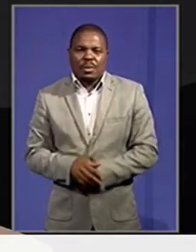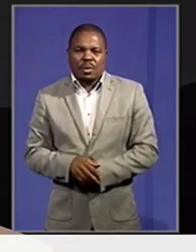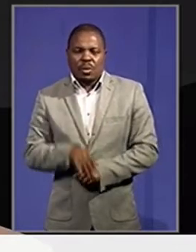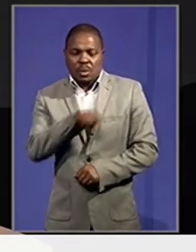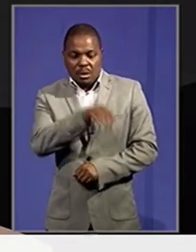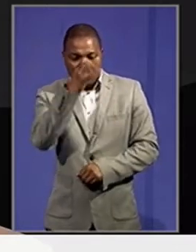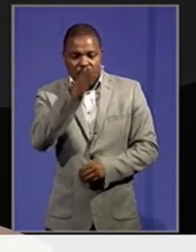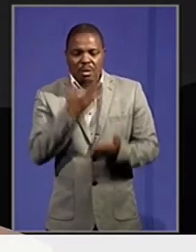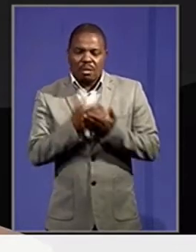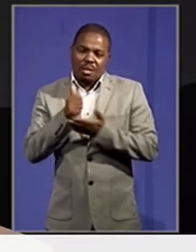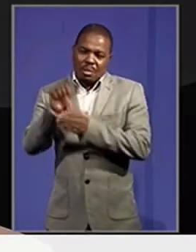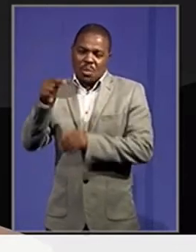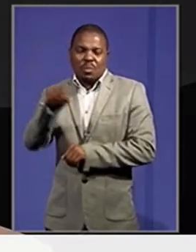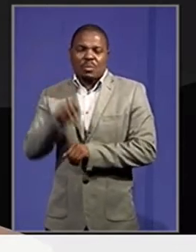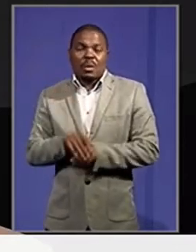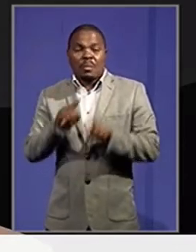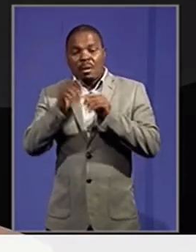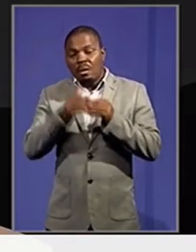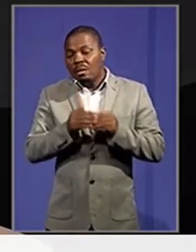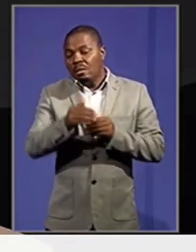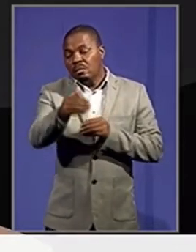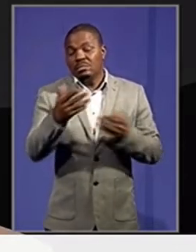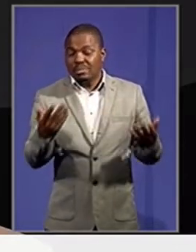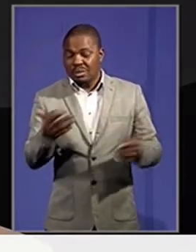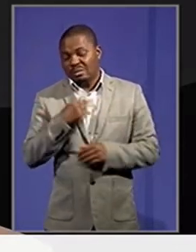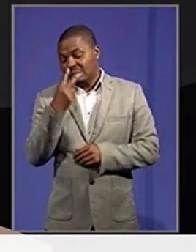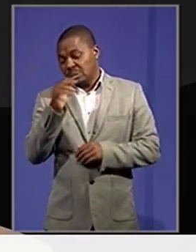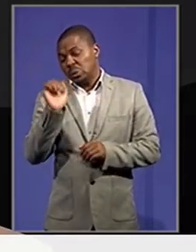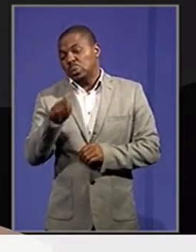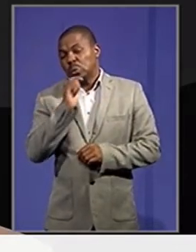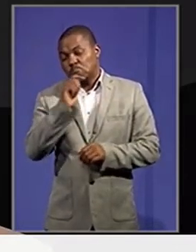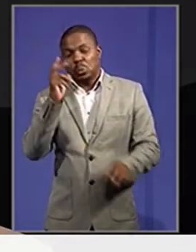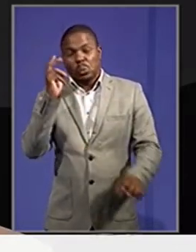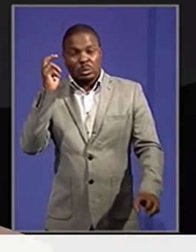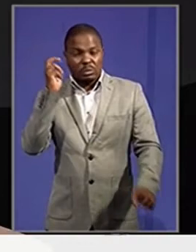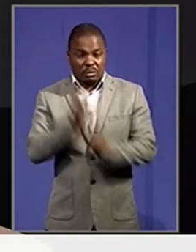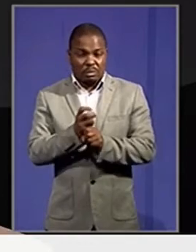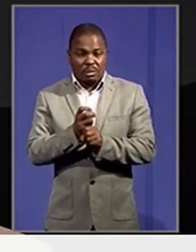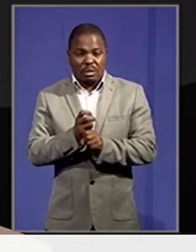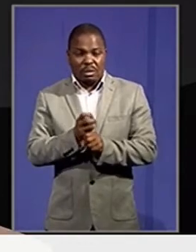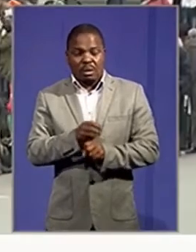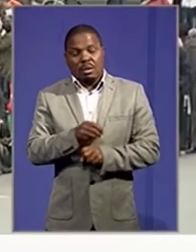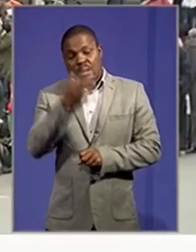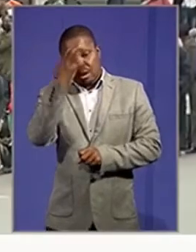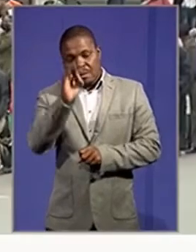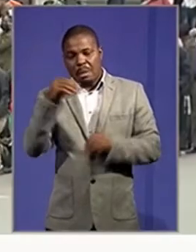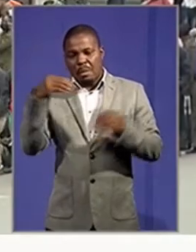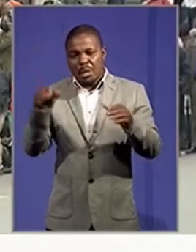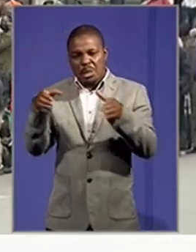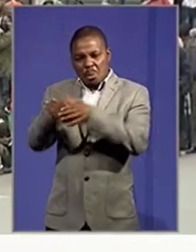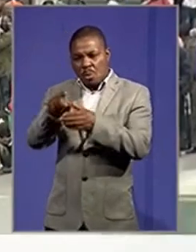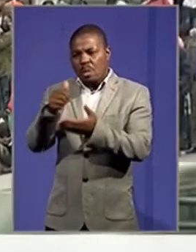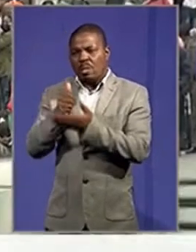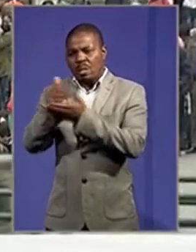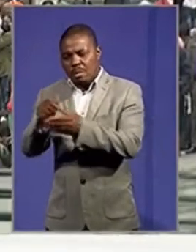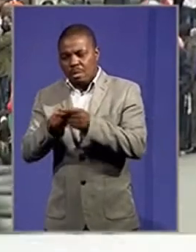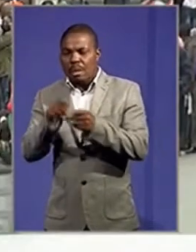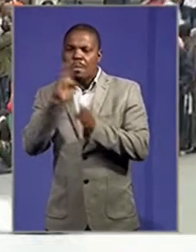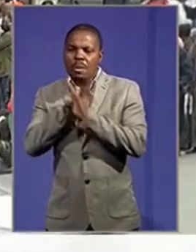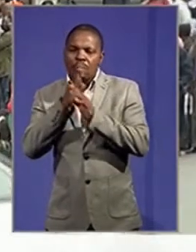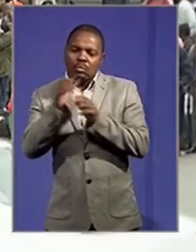mmuso a rena o tlo kgona ho tswela pele empa ho tswela pele ka nnete ho bonahala e file ho tla ba boima ntle le hore mmuso o thuse dikgwebo tse nyenyana le ona ho etsa private